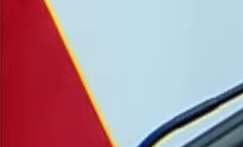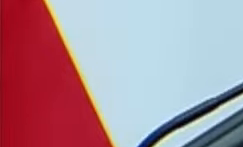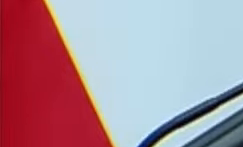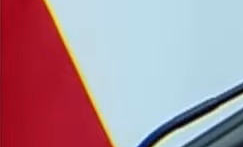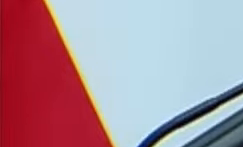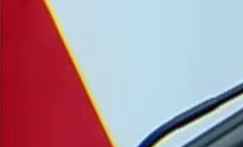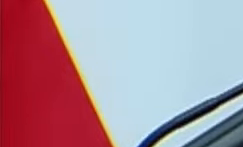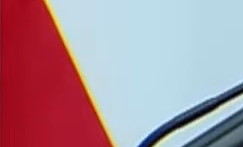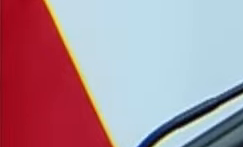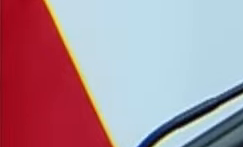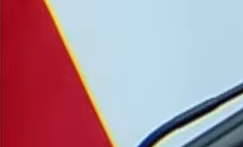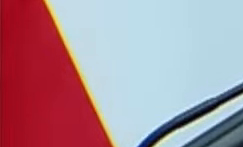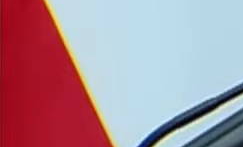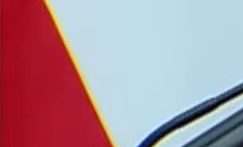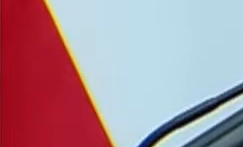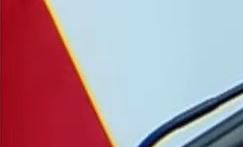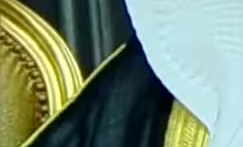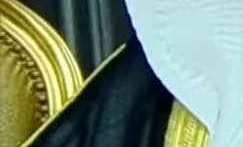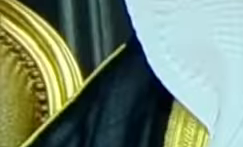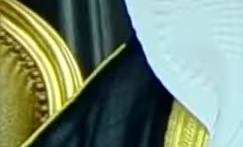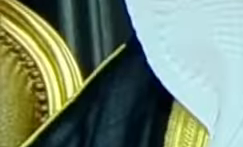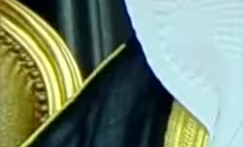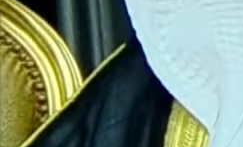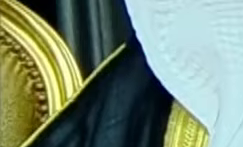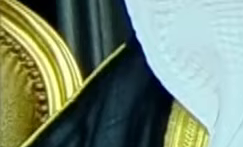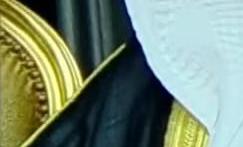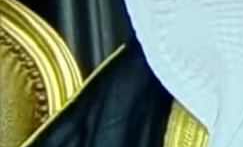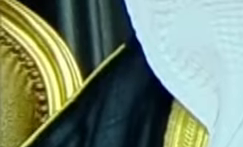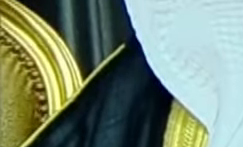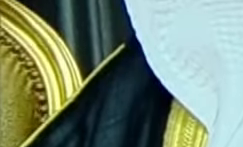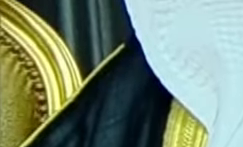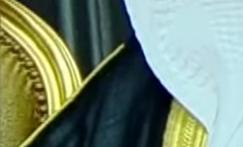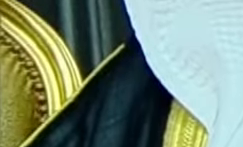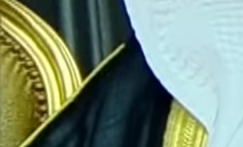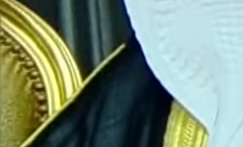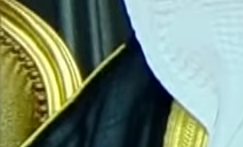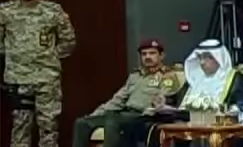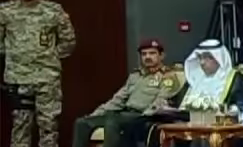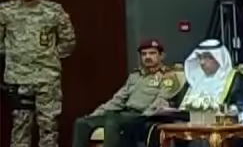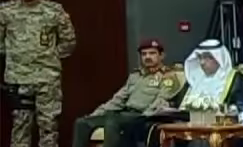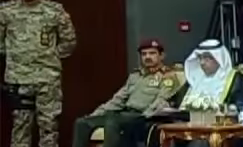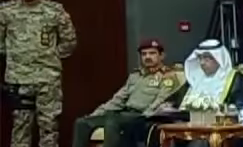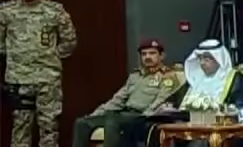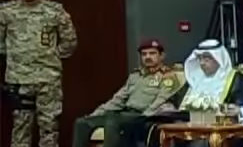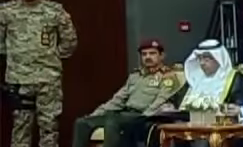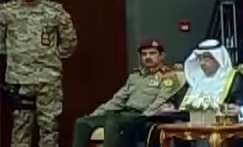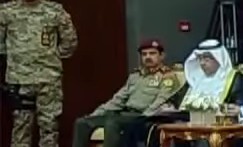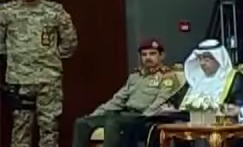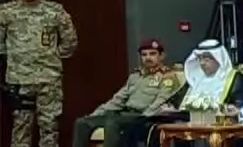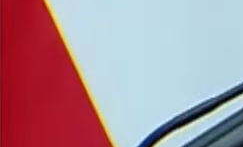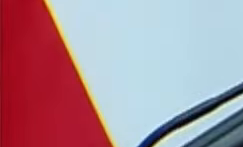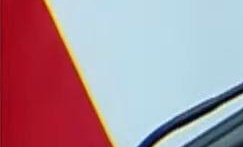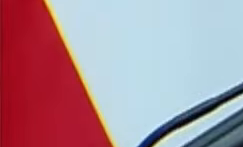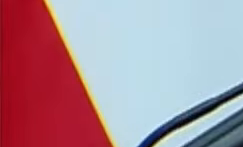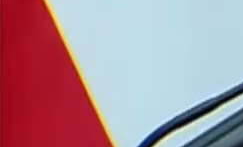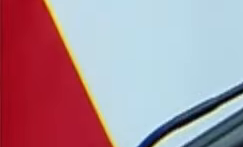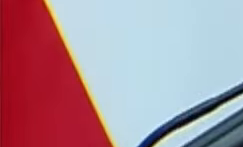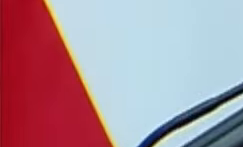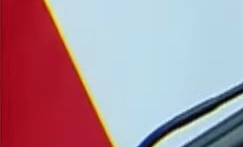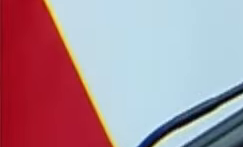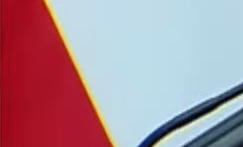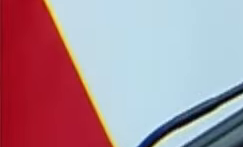على تحقيق الأهداف والطموحات. ونسجل في هذا المقام